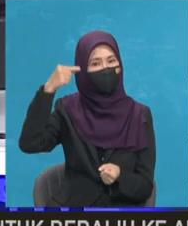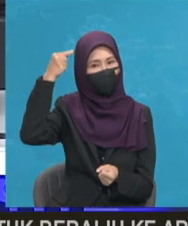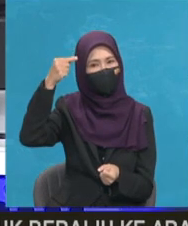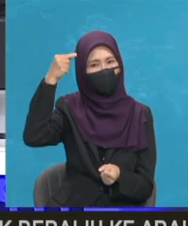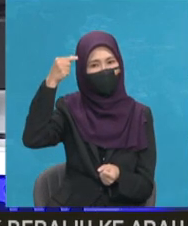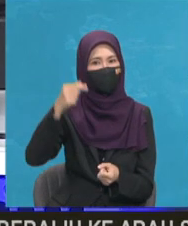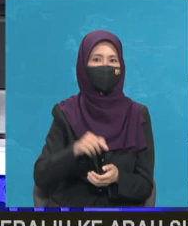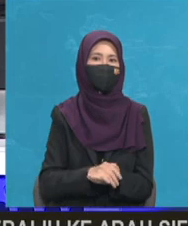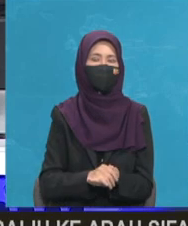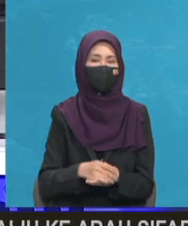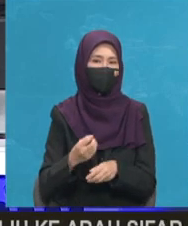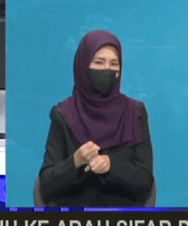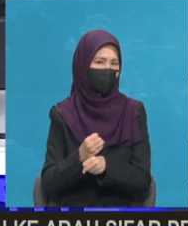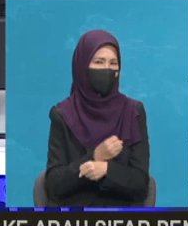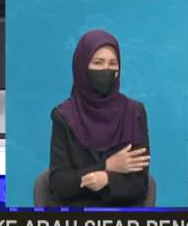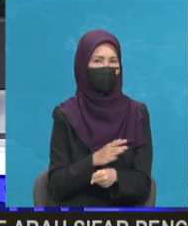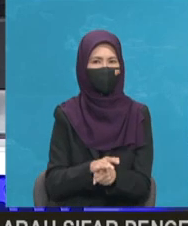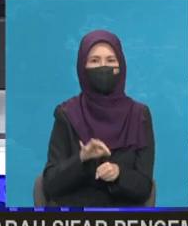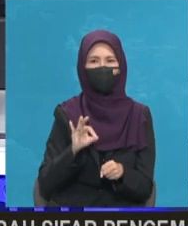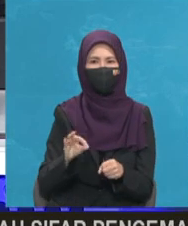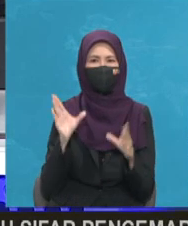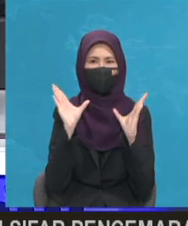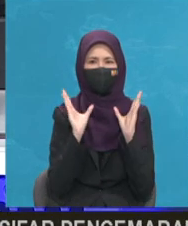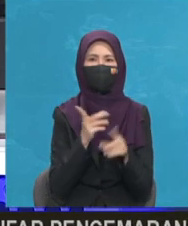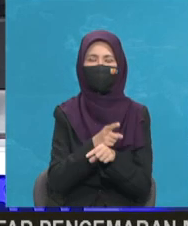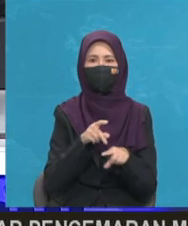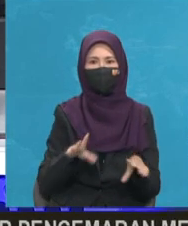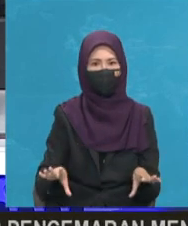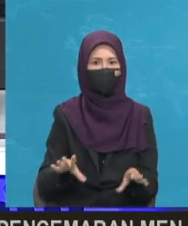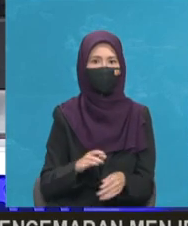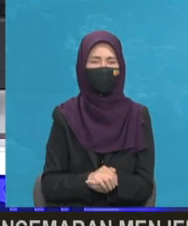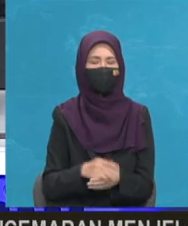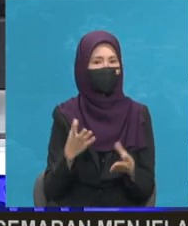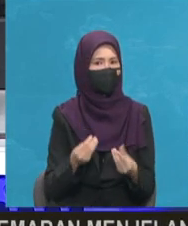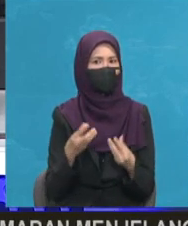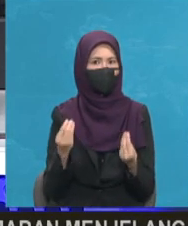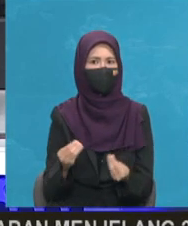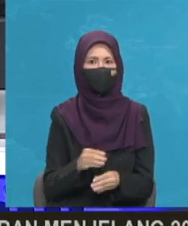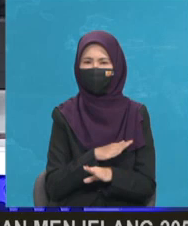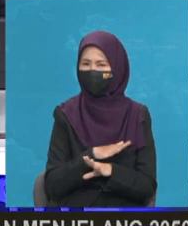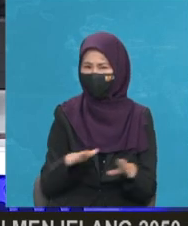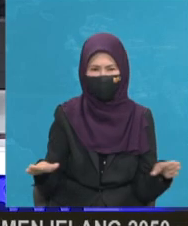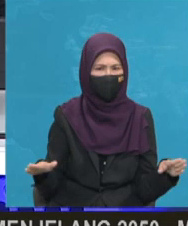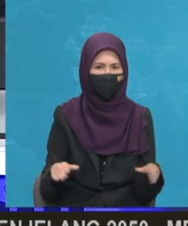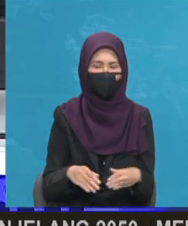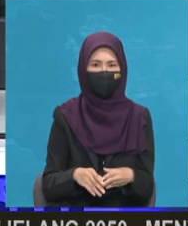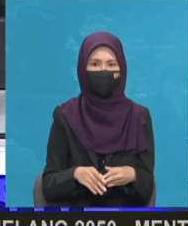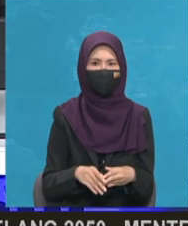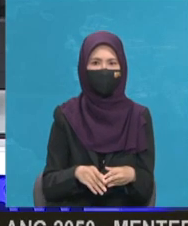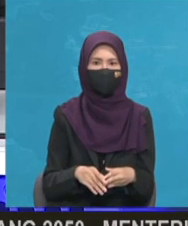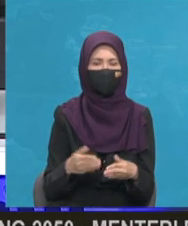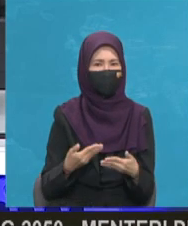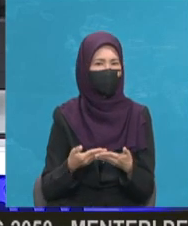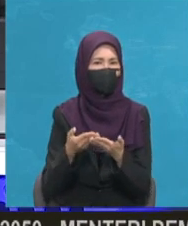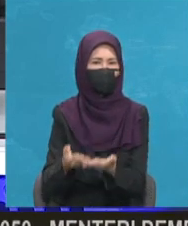dalam menanggani dan membentum penularan uap accounting di negara Brunei Darussalam terpakai pihak tidak kencur kencur menghulurkan sumbangan